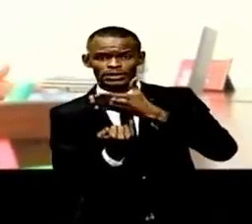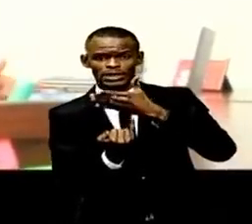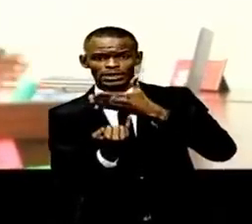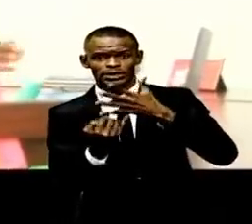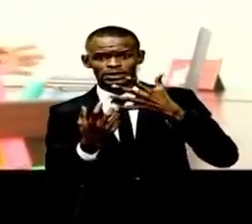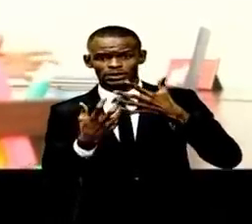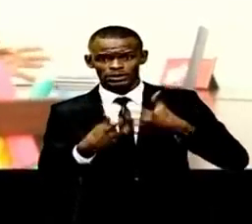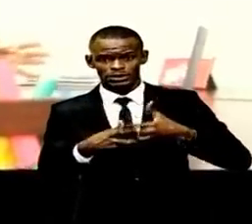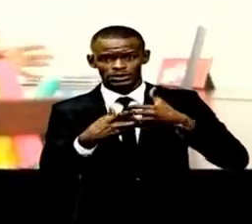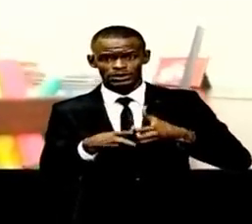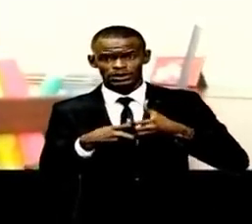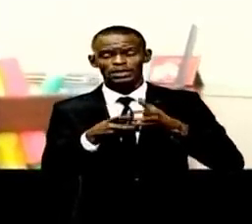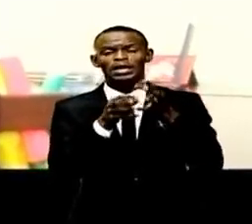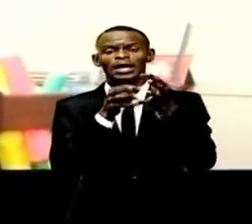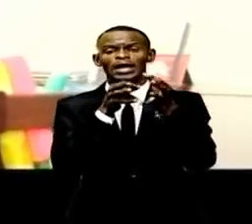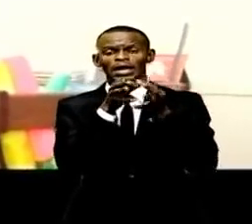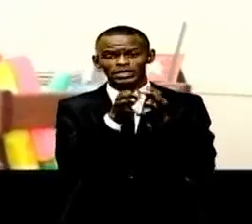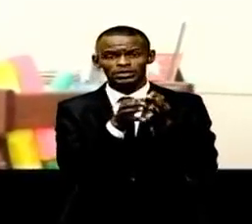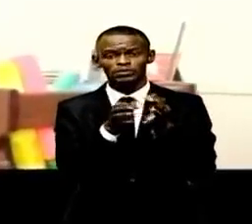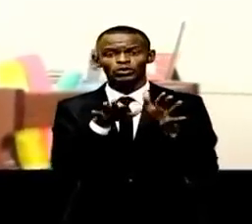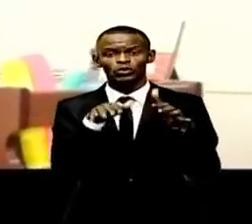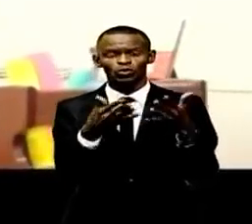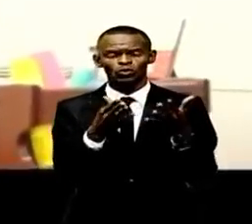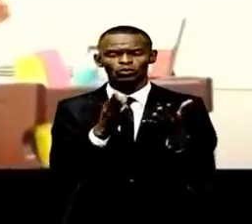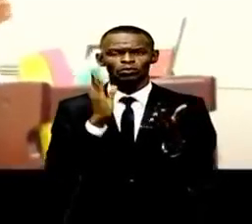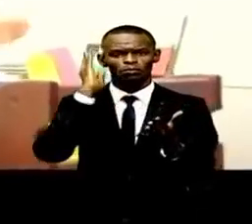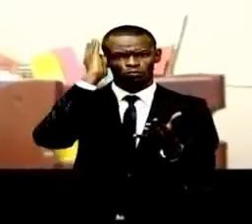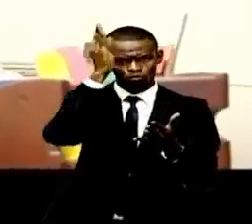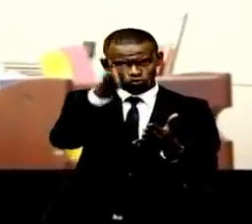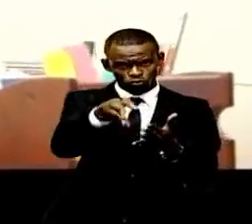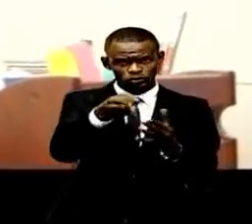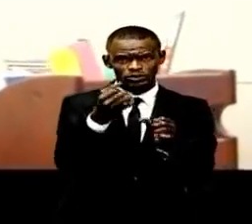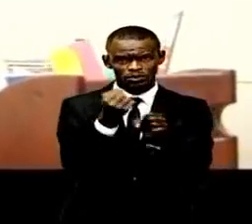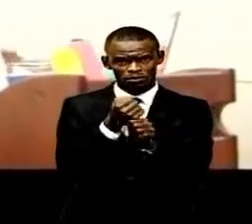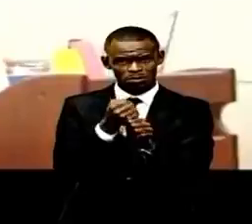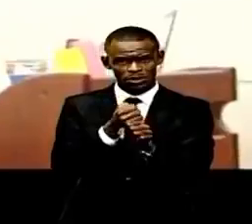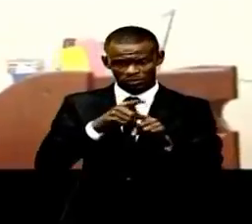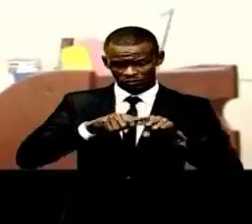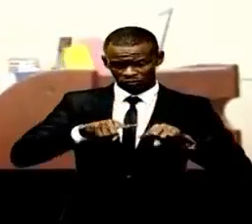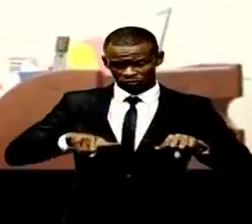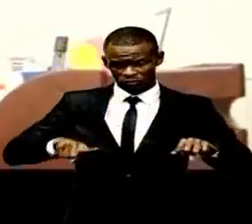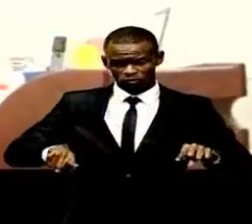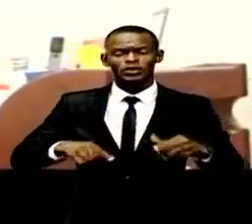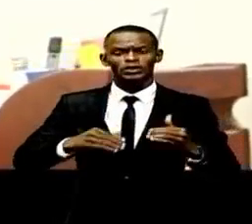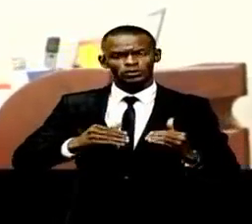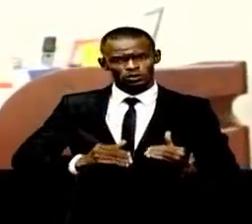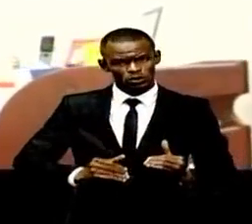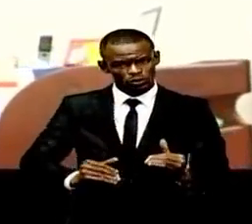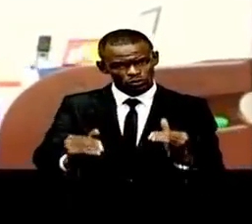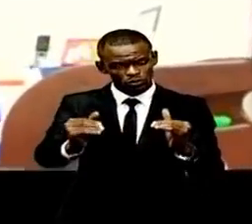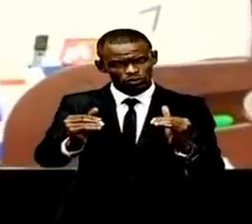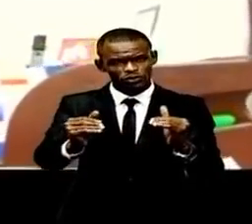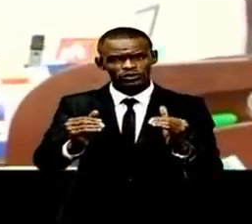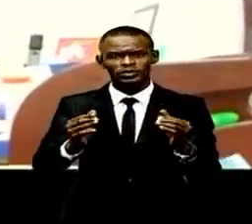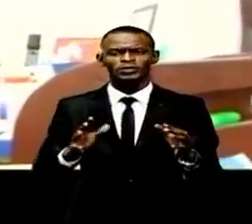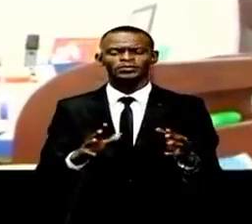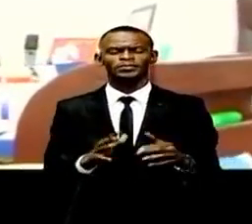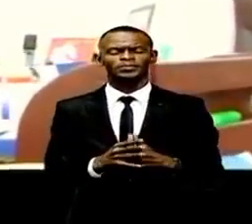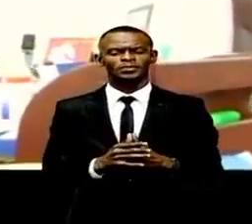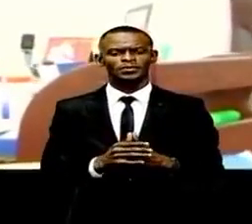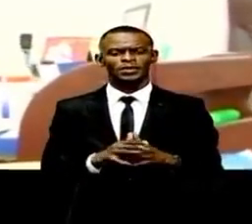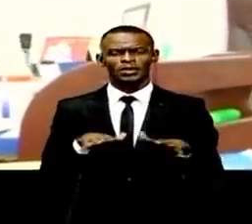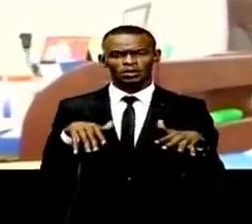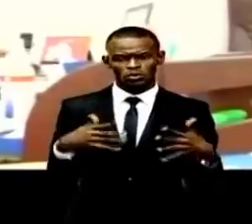activités restantes à réaliser à des échéances identifiées jusqu'à l'achèvement et la réception technique des